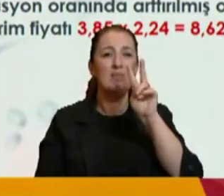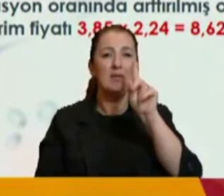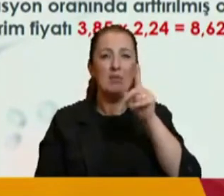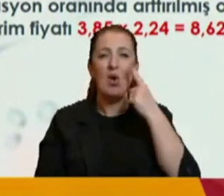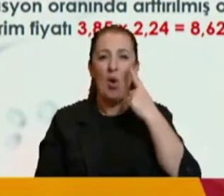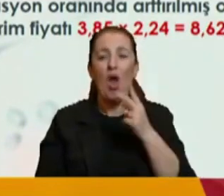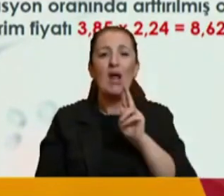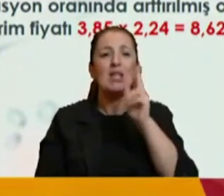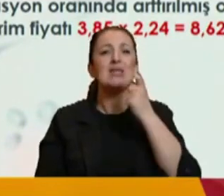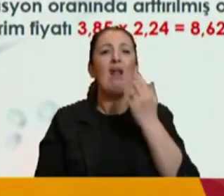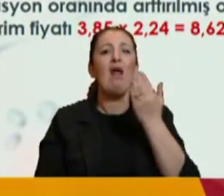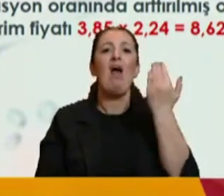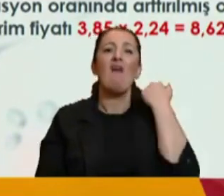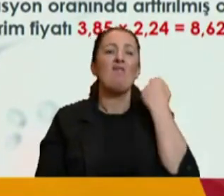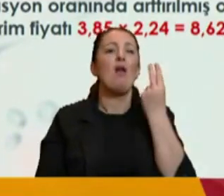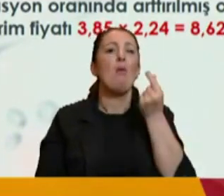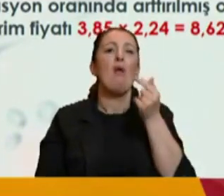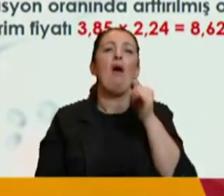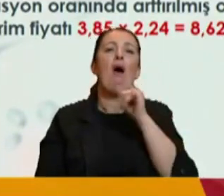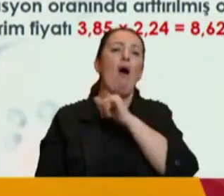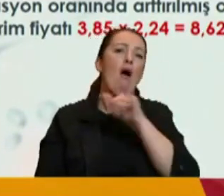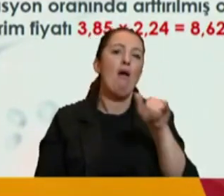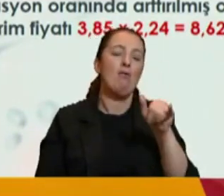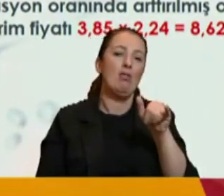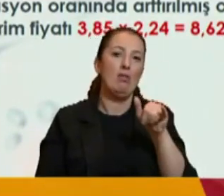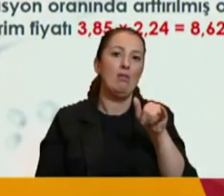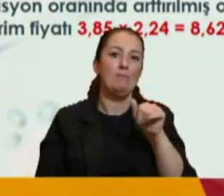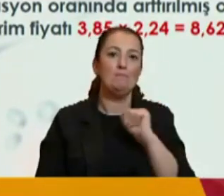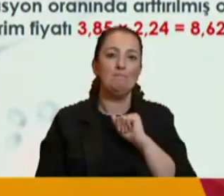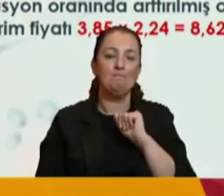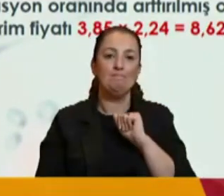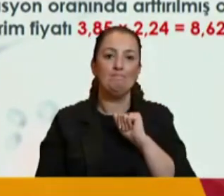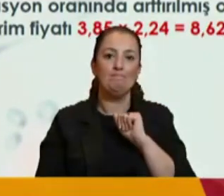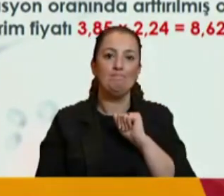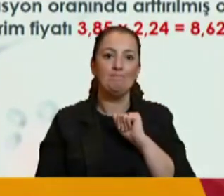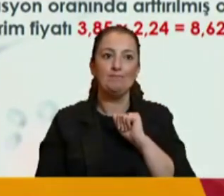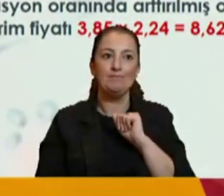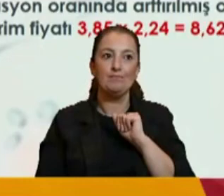yıl önceki fiyatlarla Biz şu anda su satıyoruz